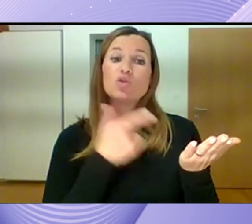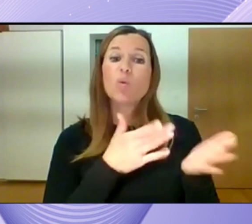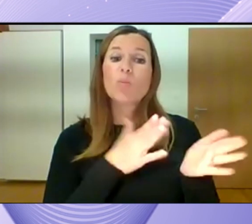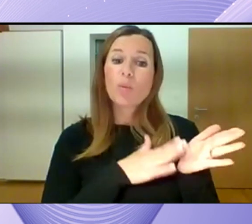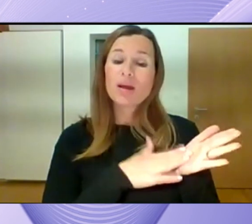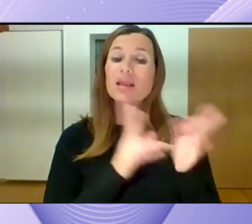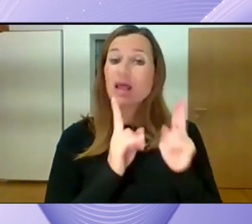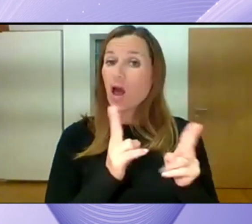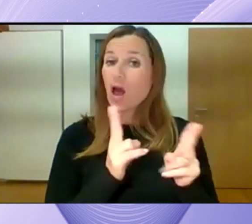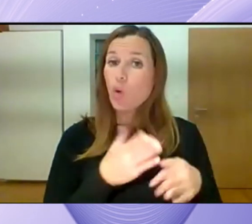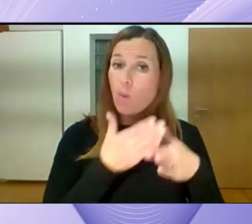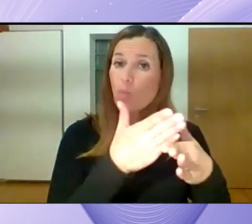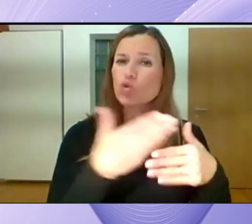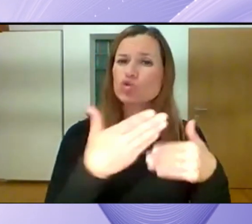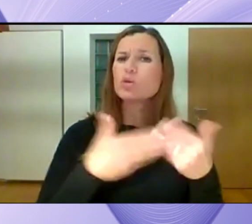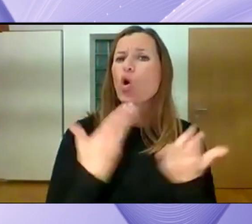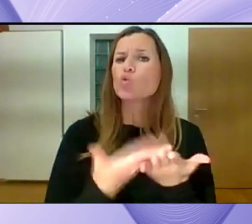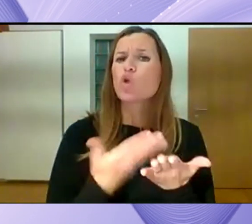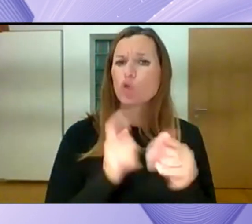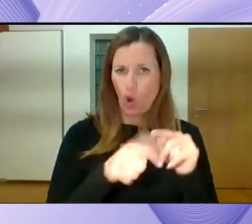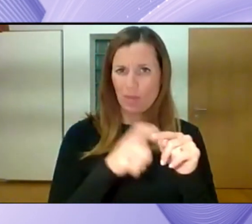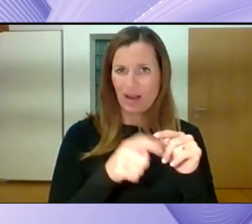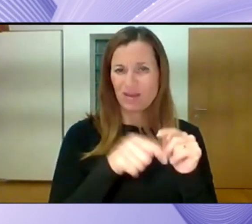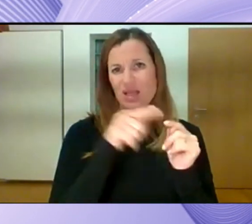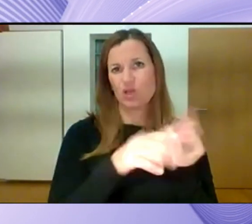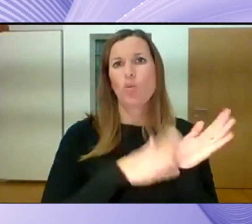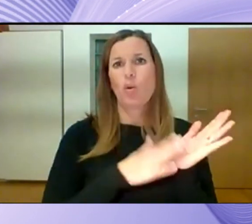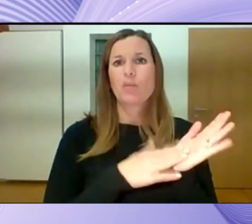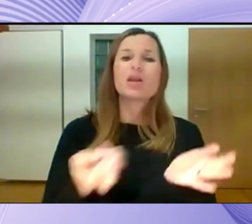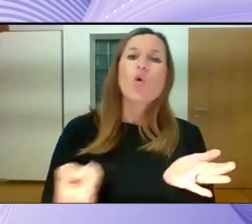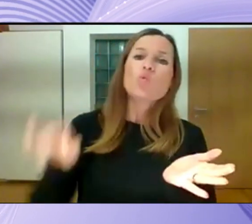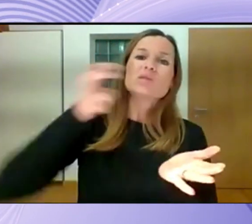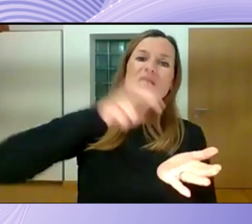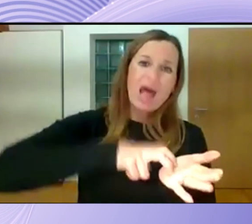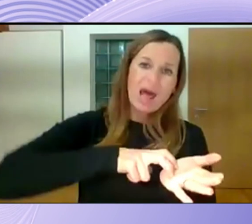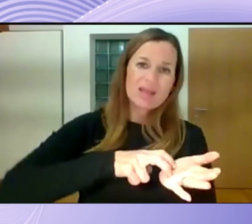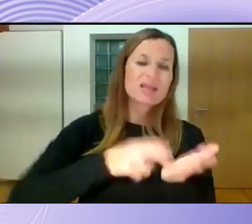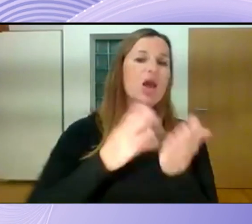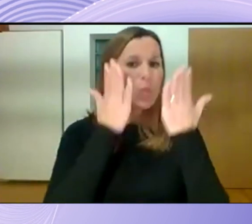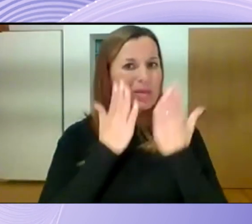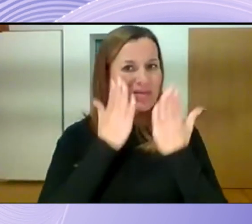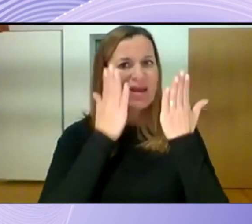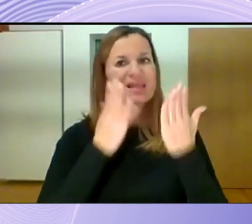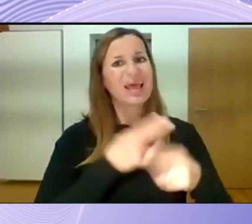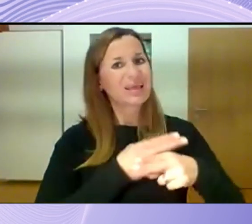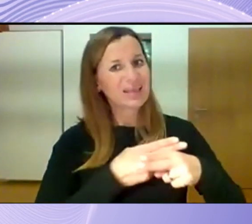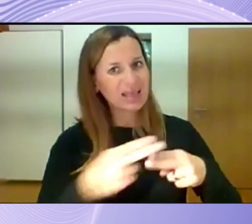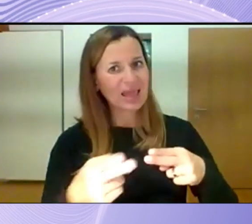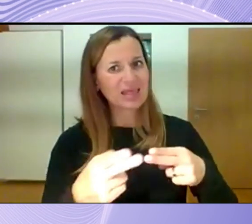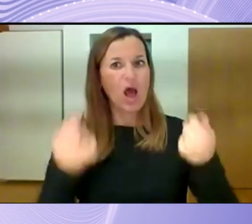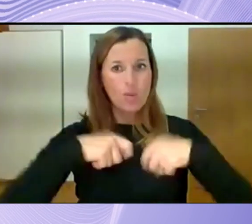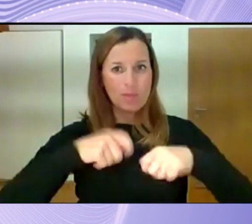lahko pomoč pri osnovnih opravilih, se pravi, to so vstajanje, umivanje pa higiena,